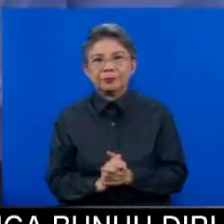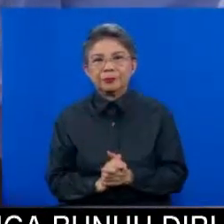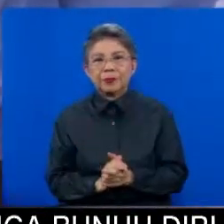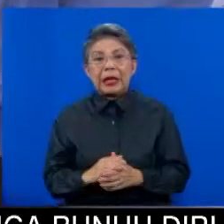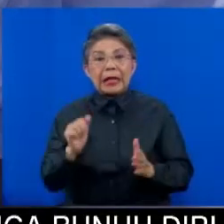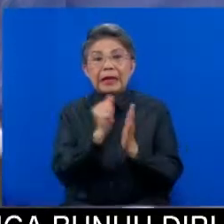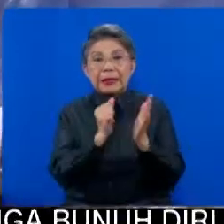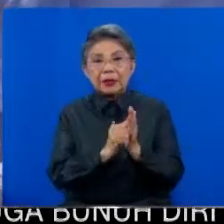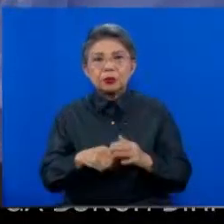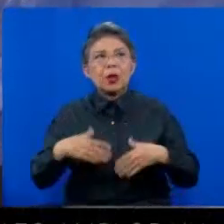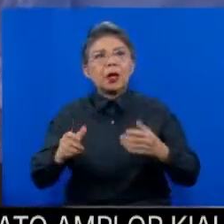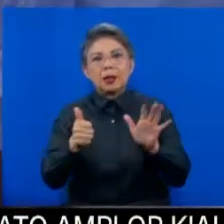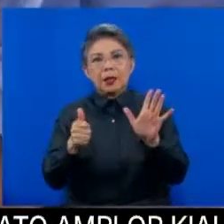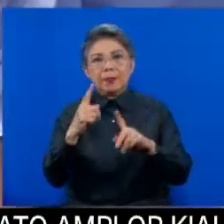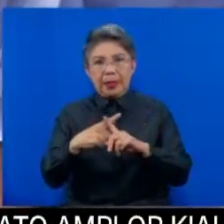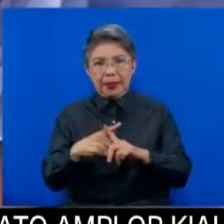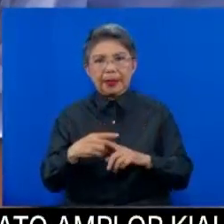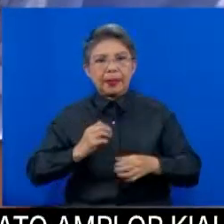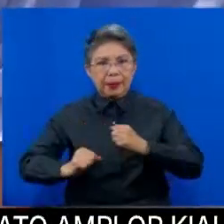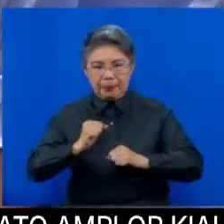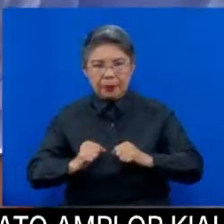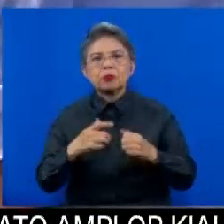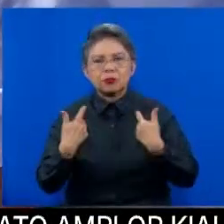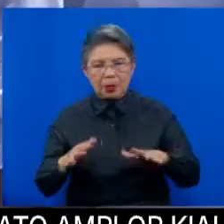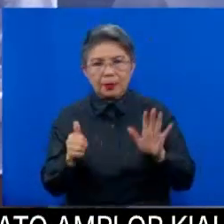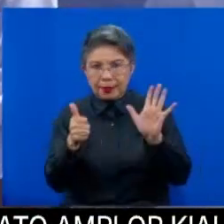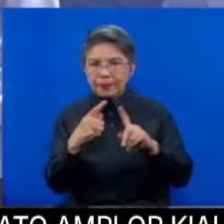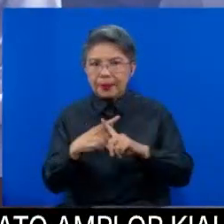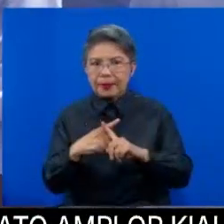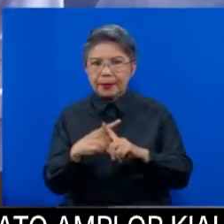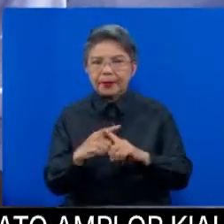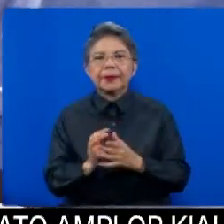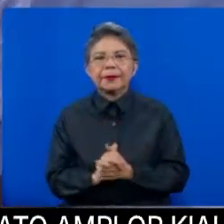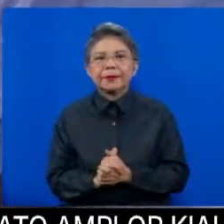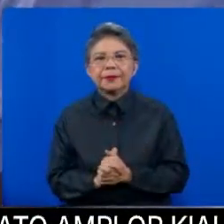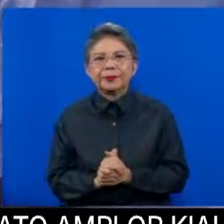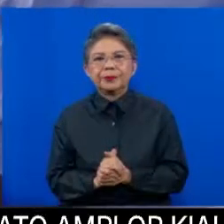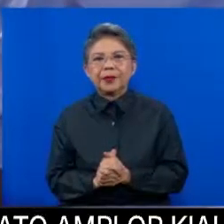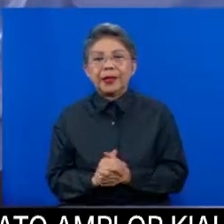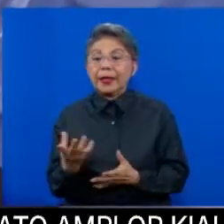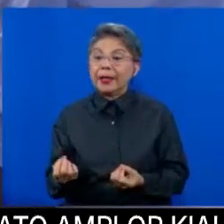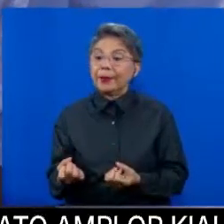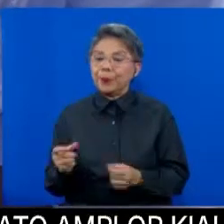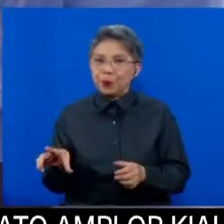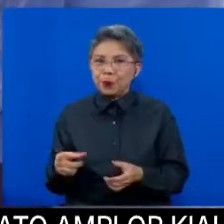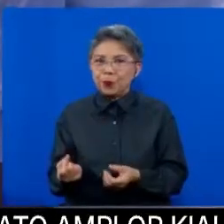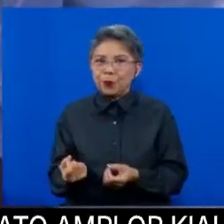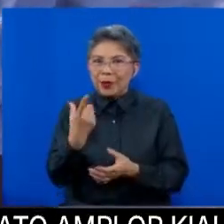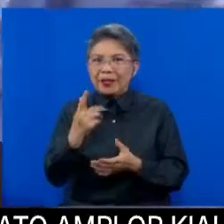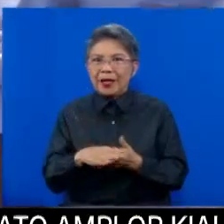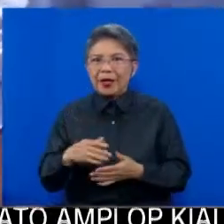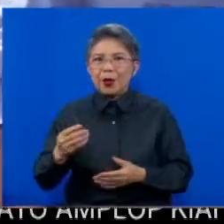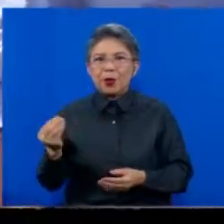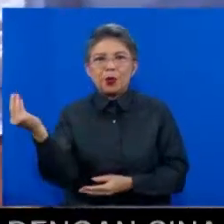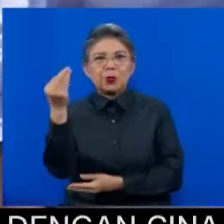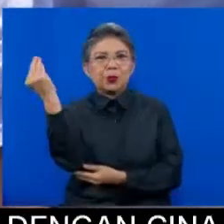sudah 6 kali kita selenggarakan. Jadi ini merupakan pemantik dari kunjungan